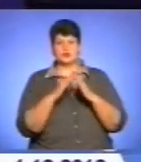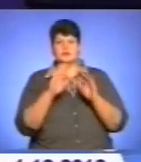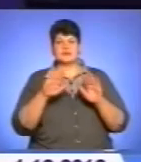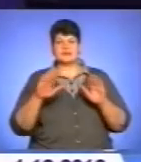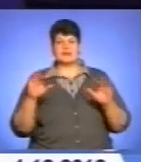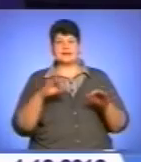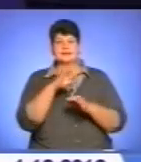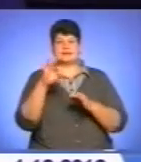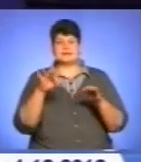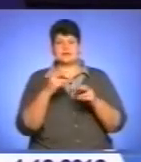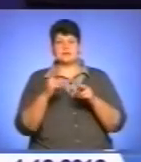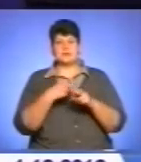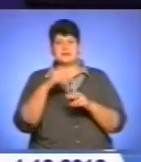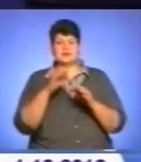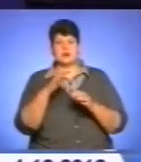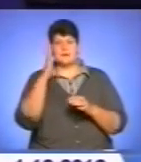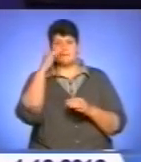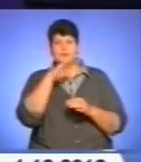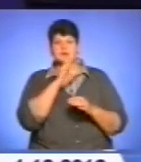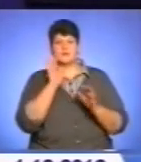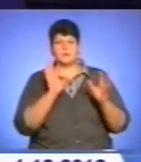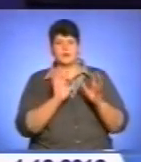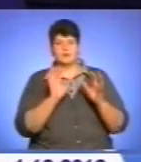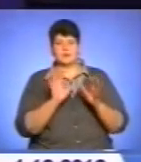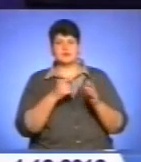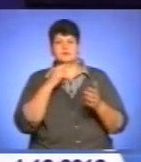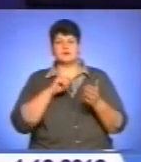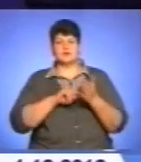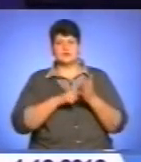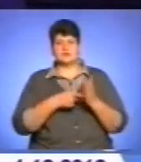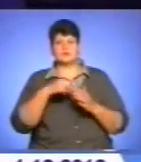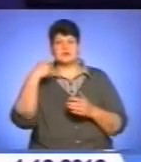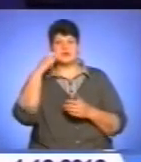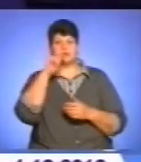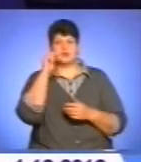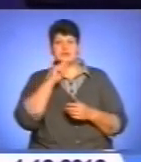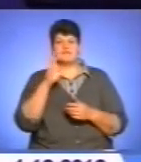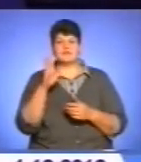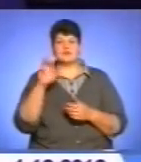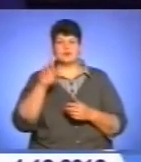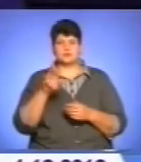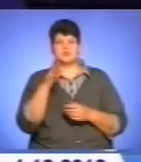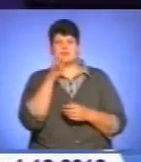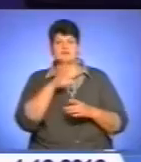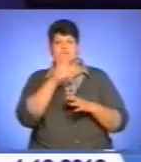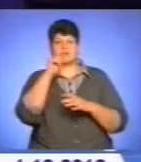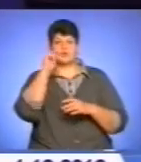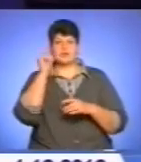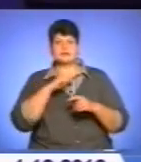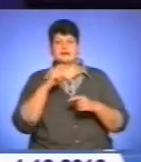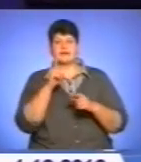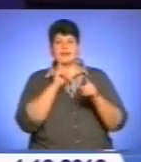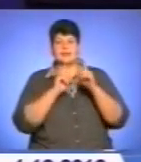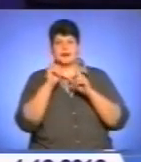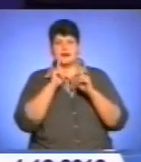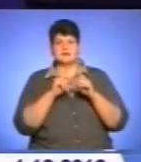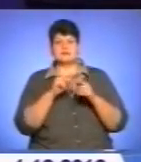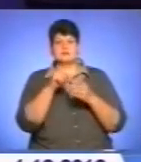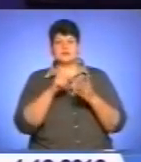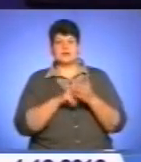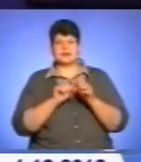дітей, позбавлених батьківського піклування, наголосив президент України Віктор Янукович під час всеукраїнської наради з питань захисту прав